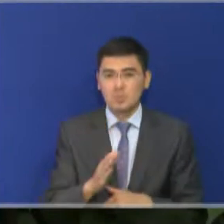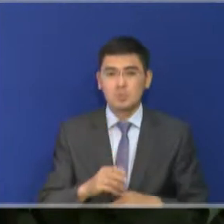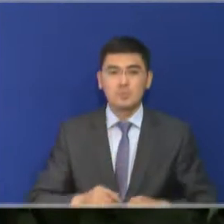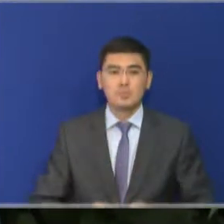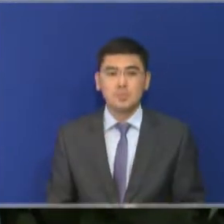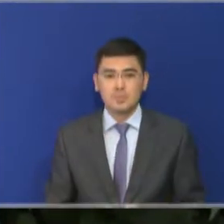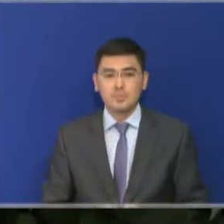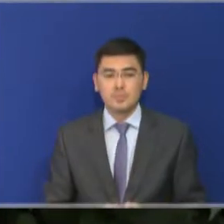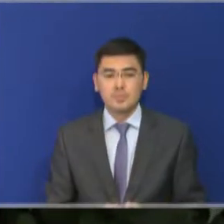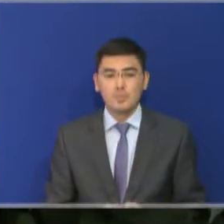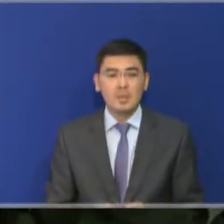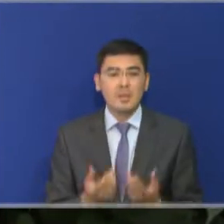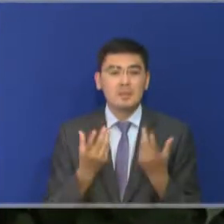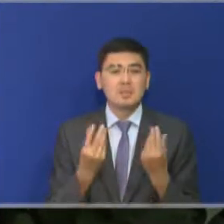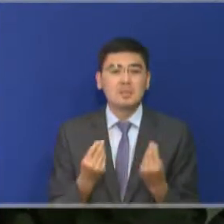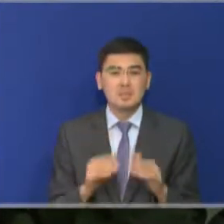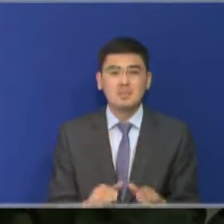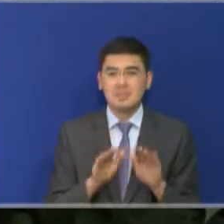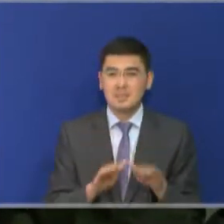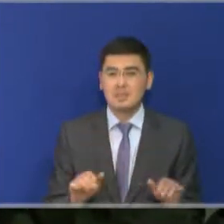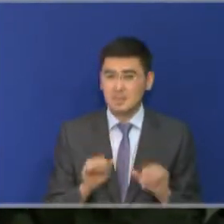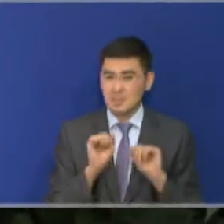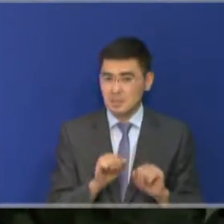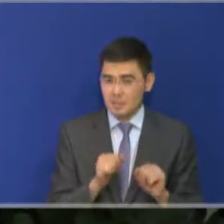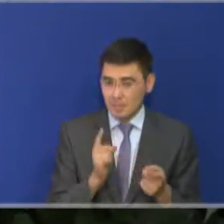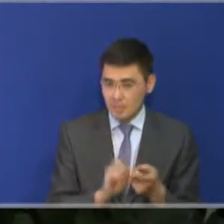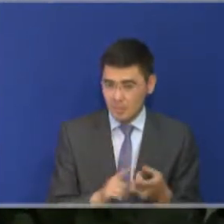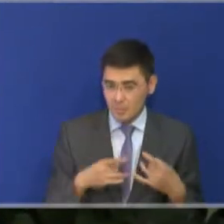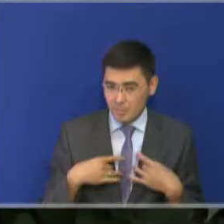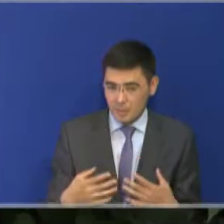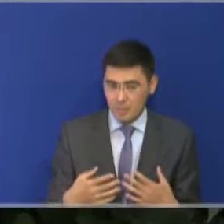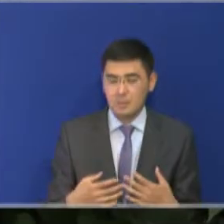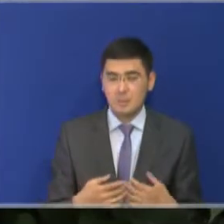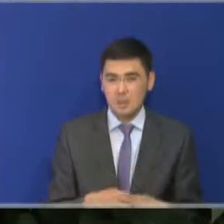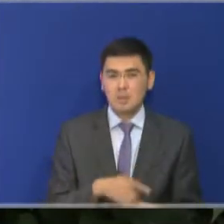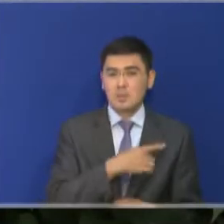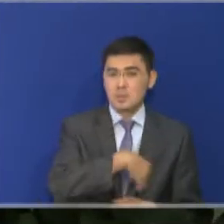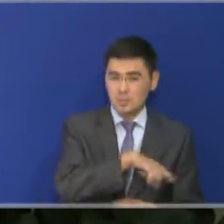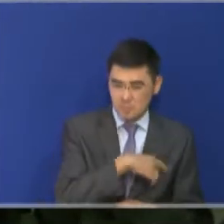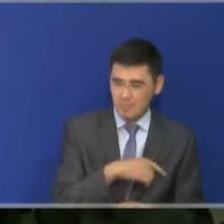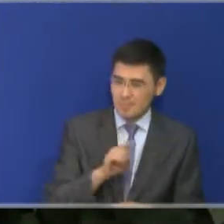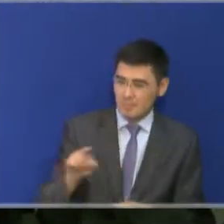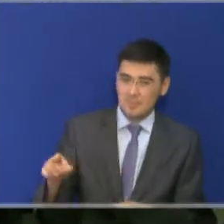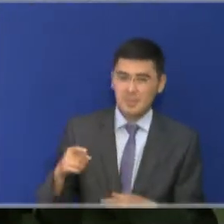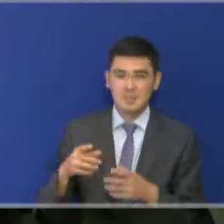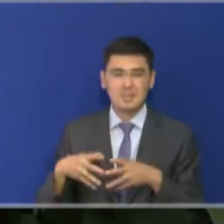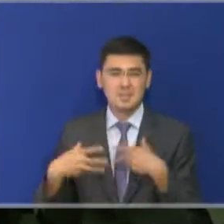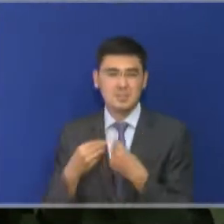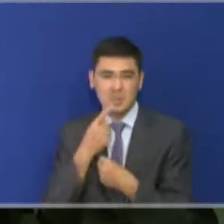Балалар күніне орай әскери қызметкерлердің балаларын арнайы құттықтап, әсіресе мүмкіндік шектеулі